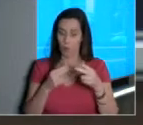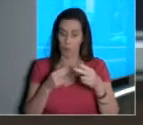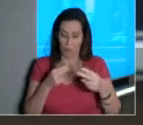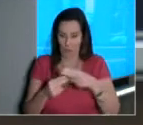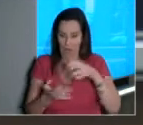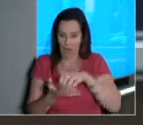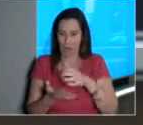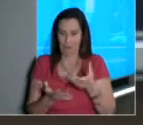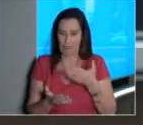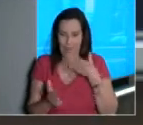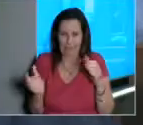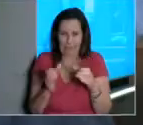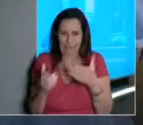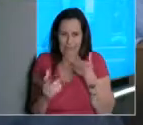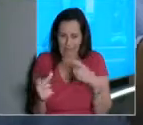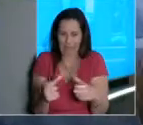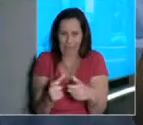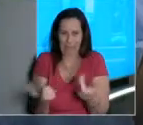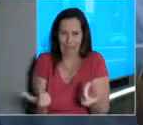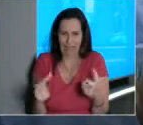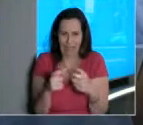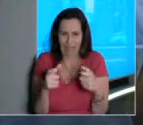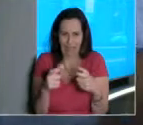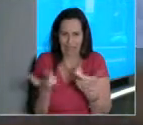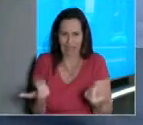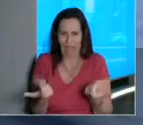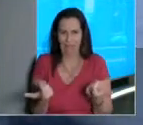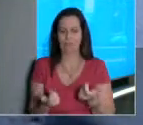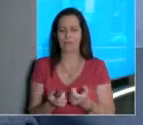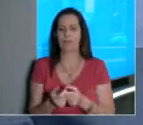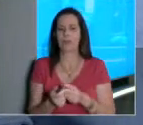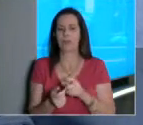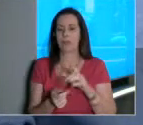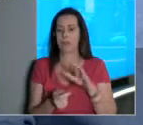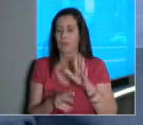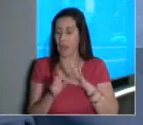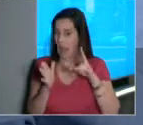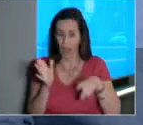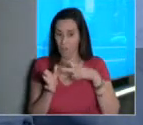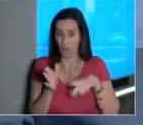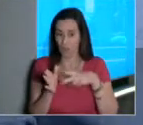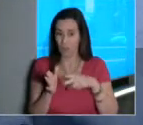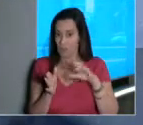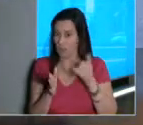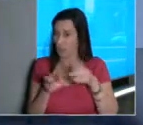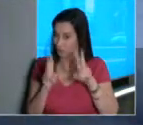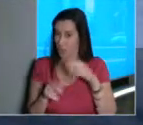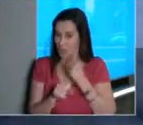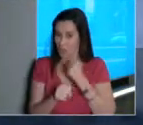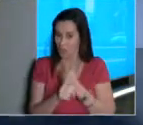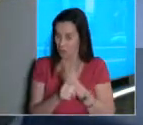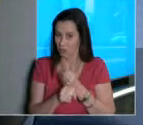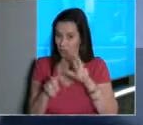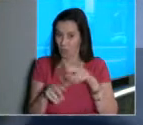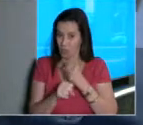המרכז, זה מקום מאוד קטן, ישראל היא מקום מאוד קומפקטי מבחינה מרחבית. ובהינתן שרכבות כן ניתן להניח